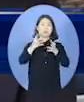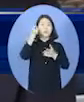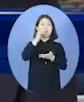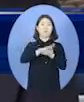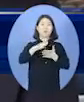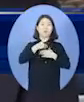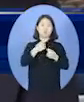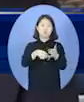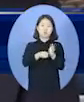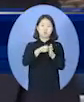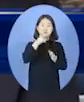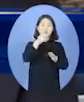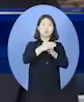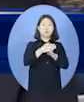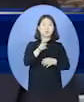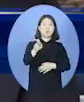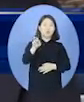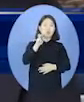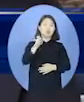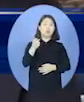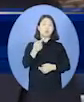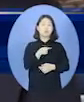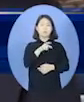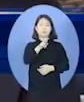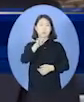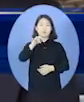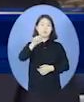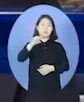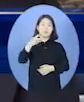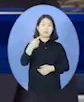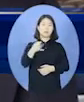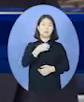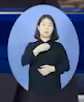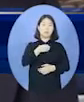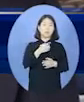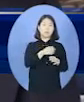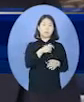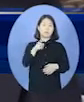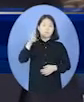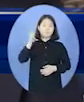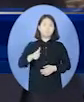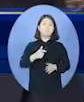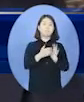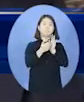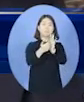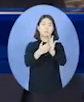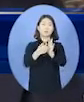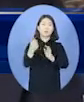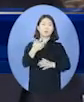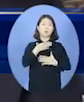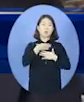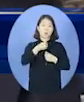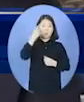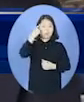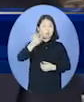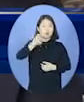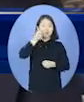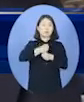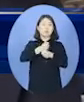한반도와 세계 평화를 위해서 북핵과 미사일 위협으로부터 강력하게 대응하고 안보 결집을